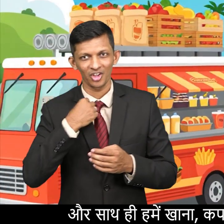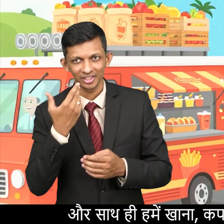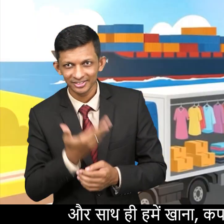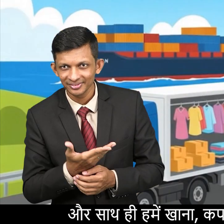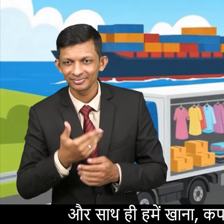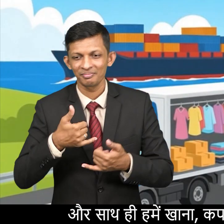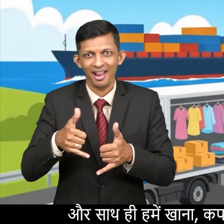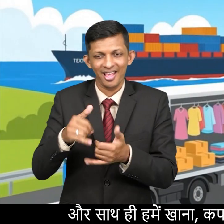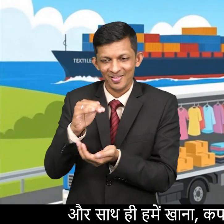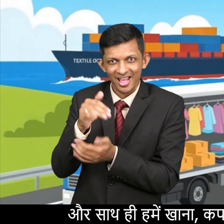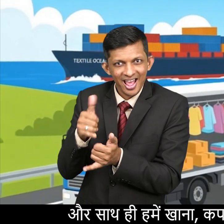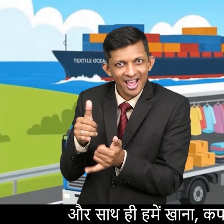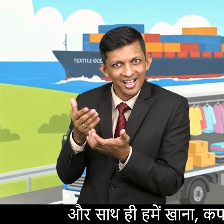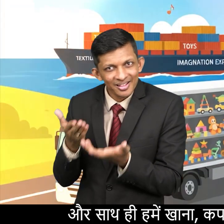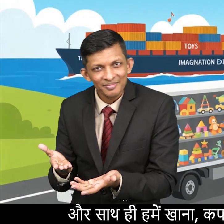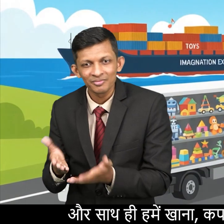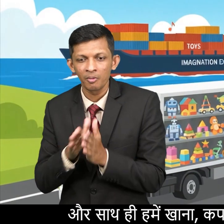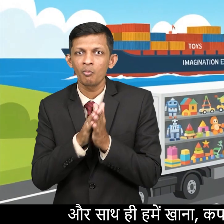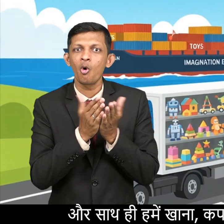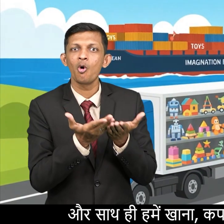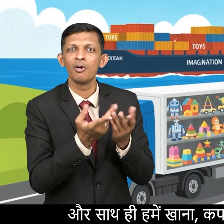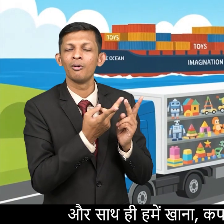भी मदद करता है।